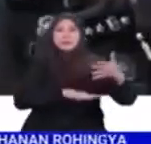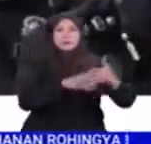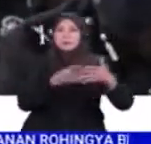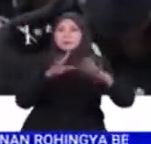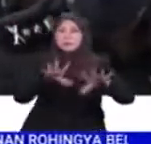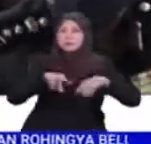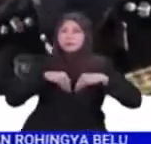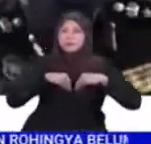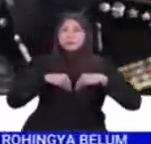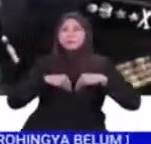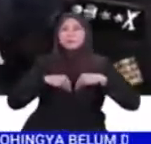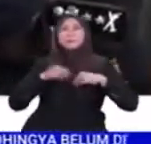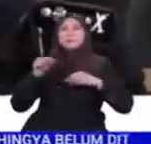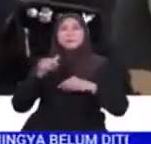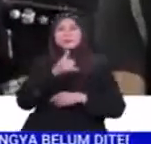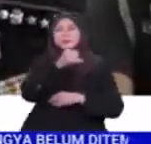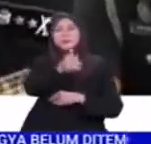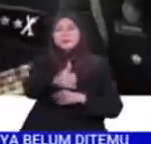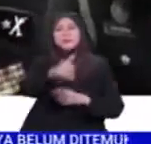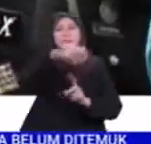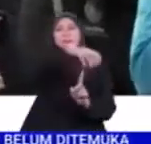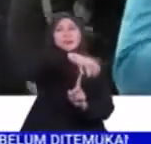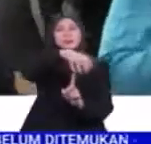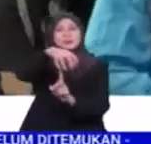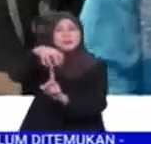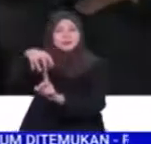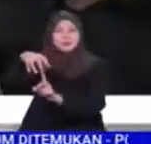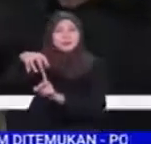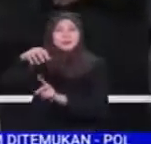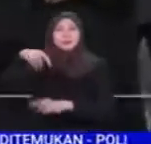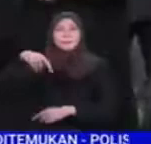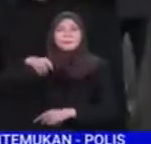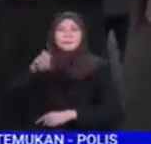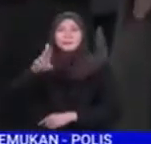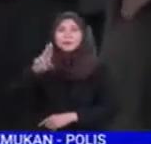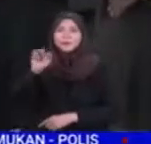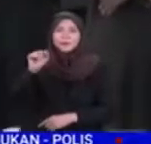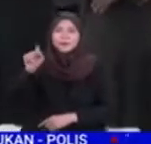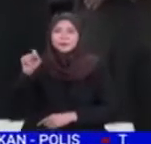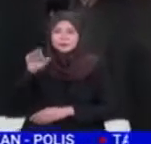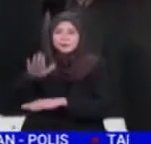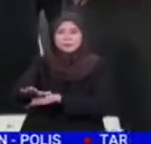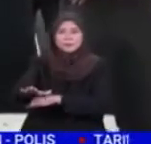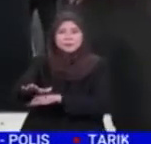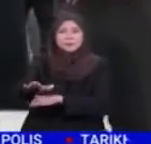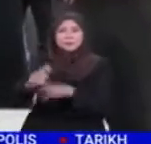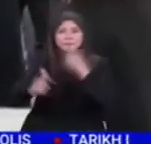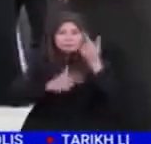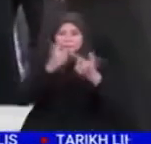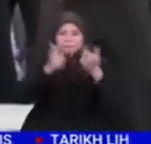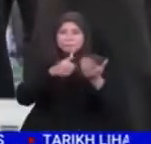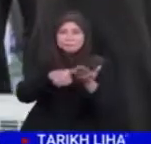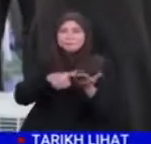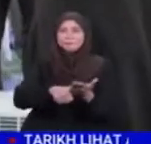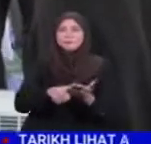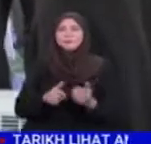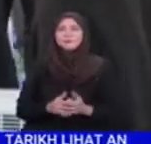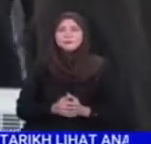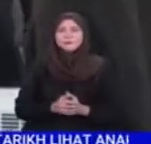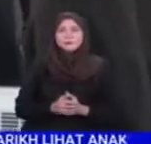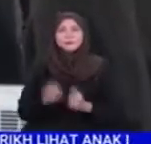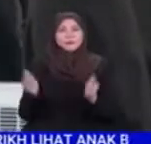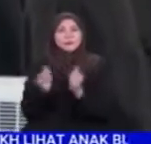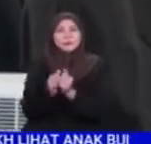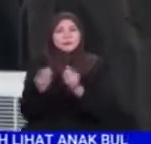berkenan mencoba duli mengunjungi bazar Ramadan peringgit pada sebelah petang sebelum menghadiri Majlis berbuka puasa bersama